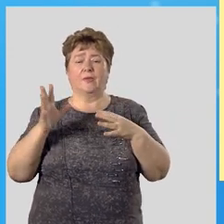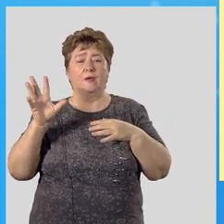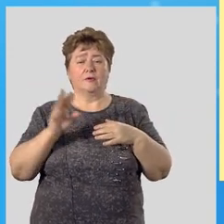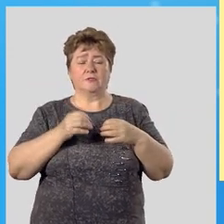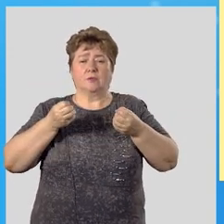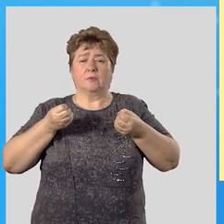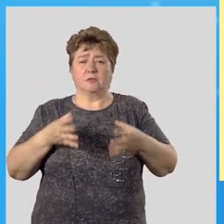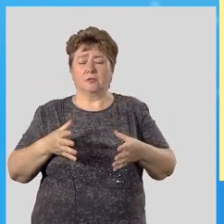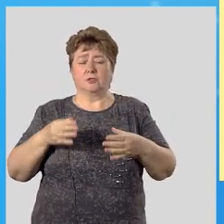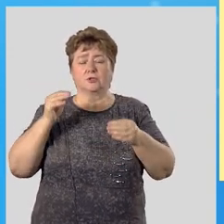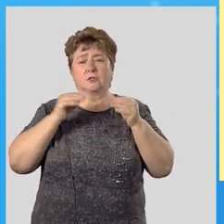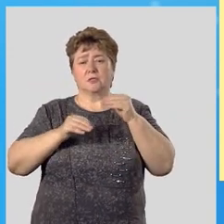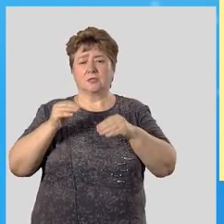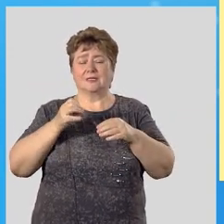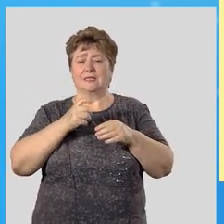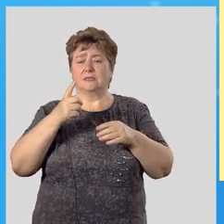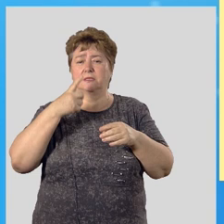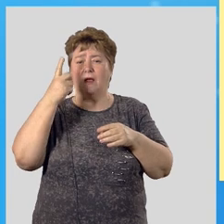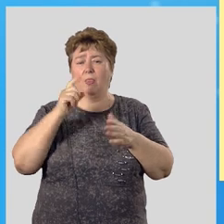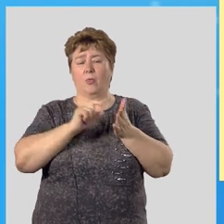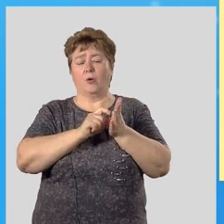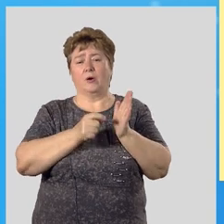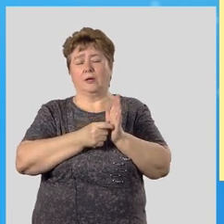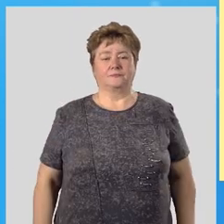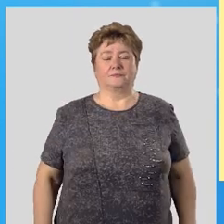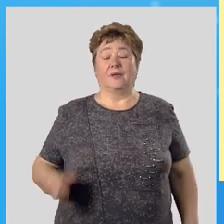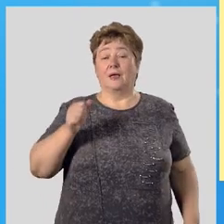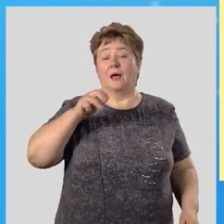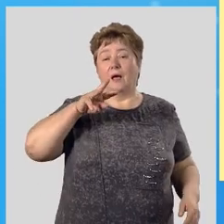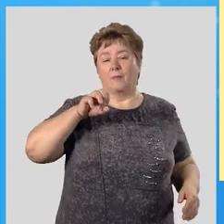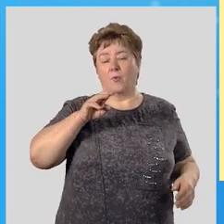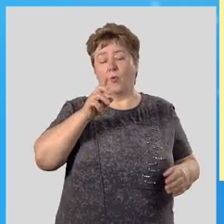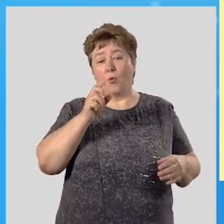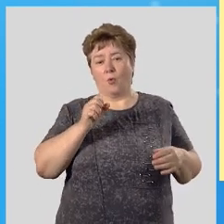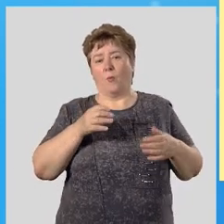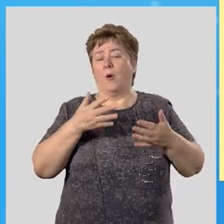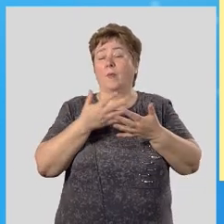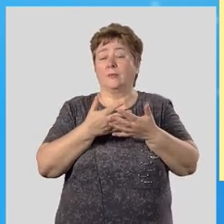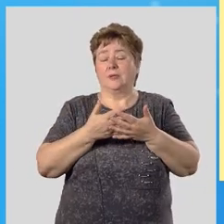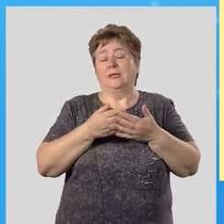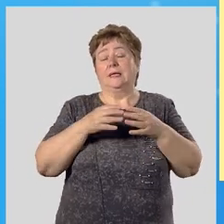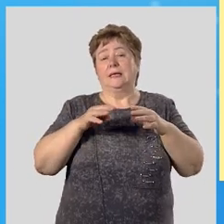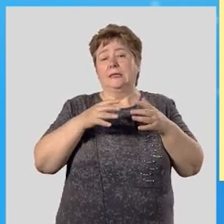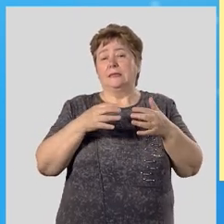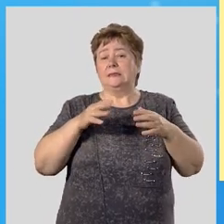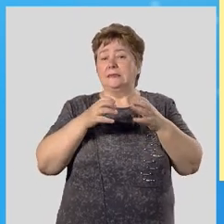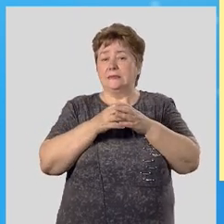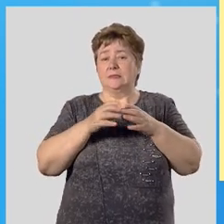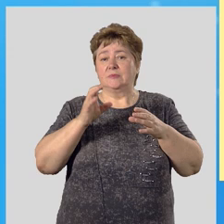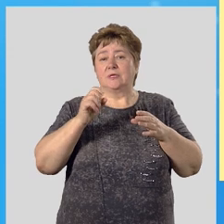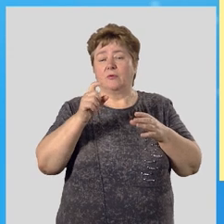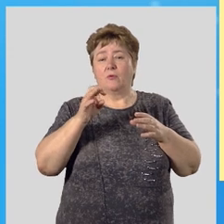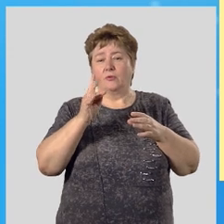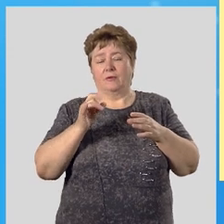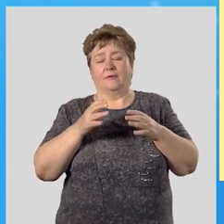Все простейшие состоят из одной клетки. Амеба, представитель типа саркодовых,